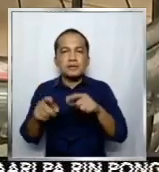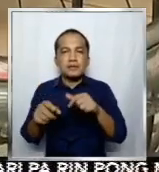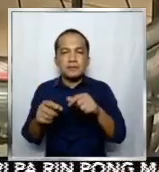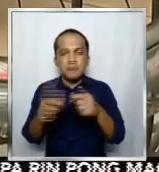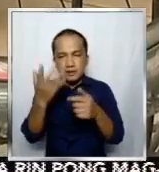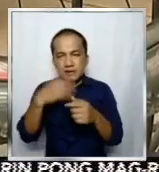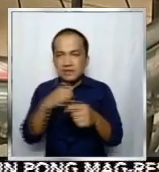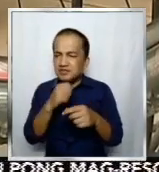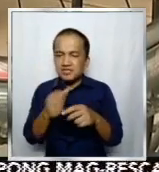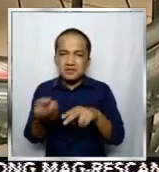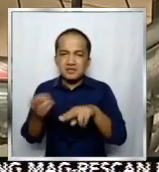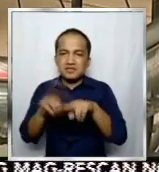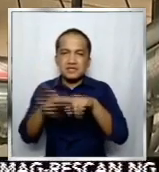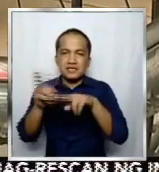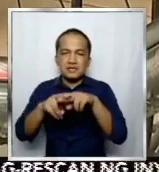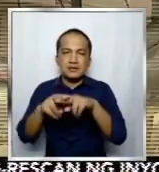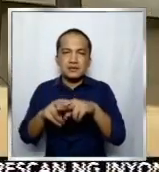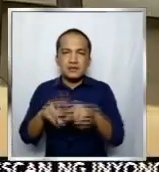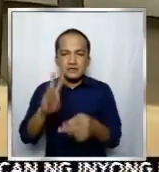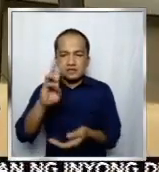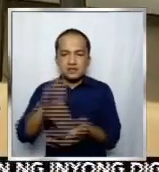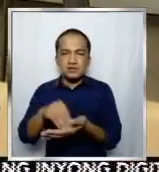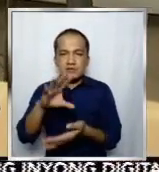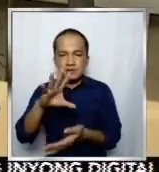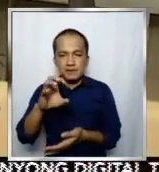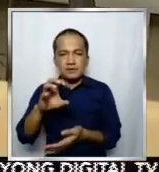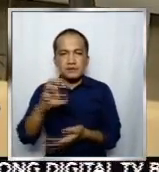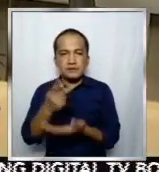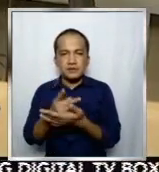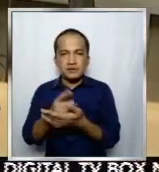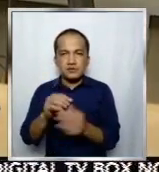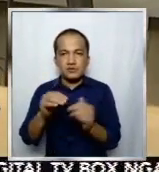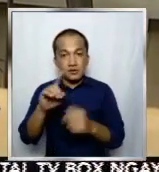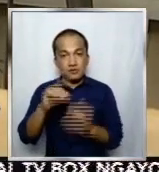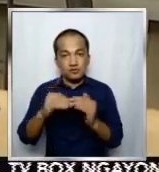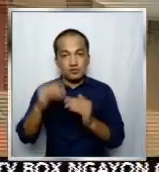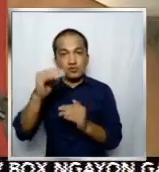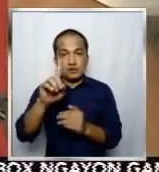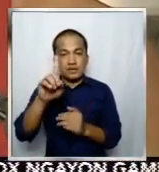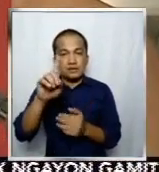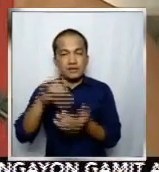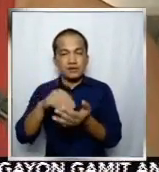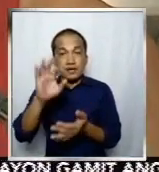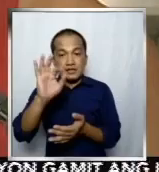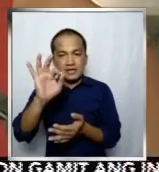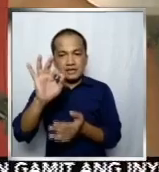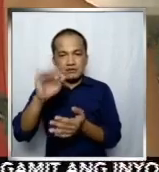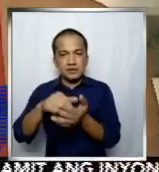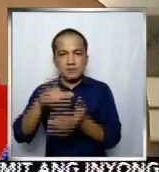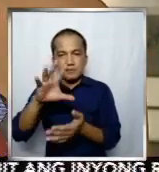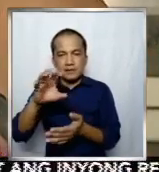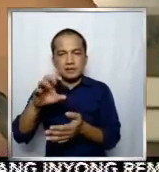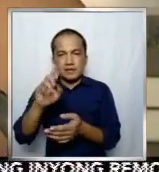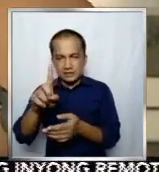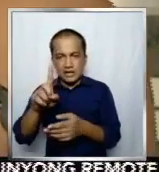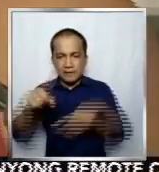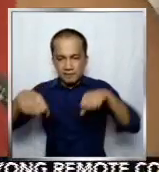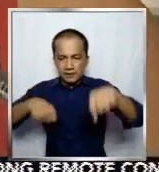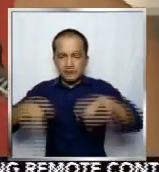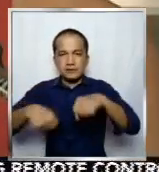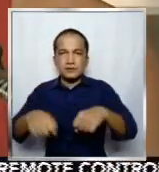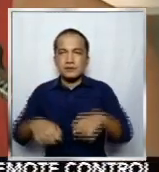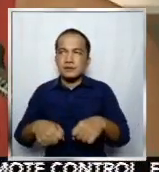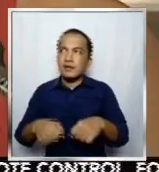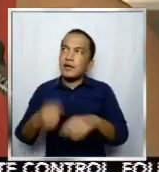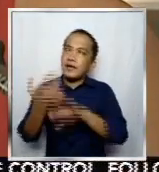presyo na nasa 6,500 pesos hanggang 9,500 pesos kada bisikleta. Nung nakaraang mga buwan na wala